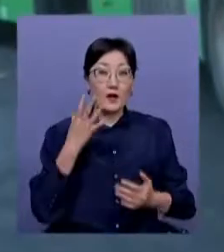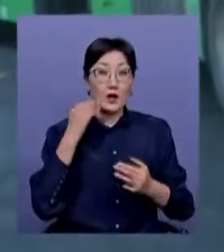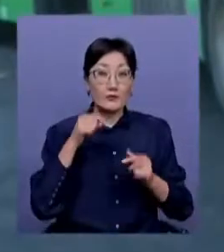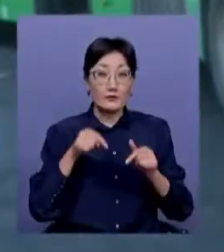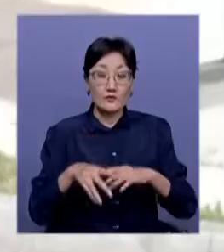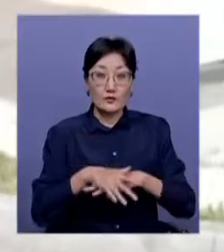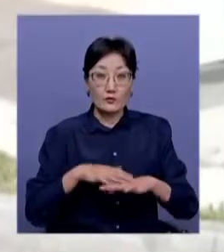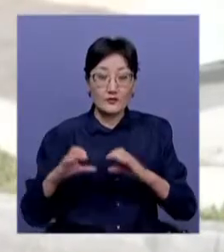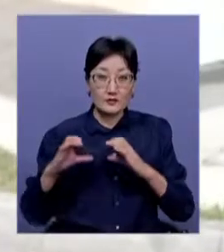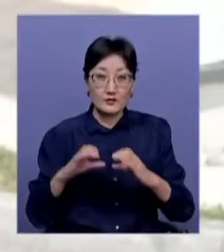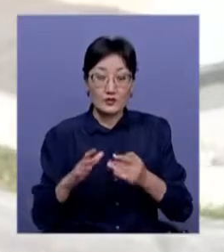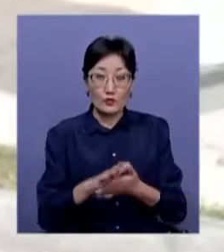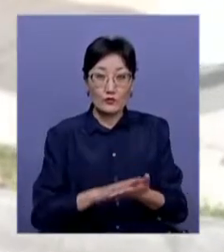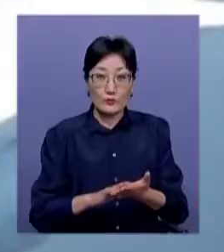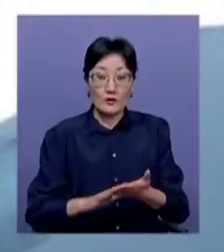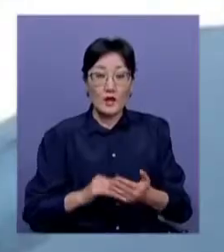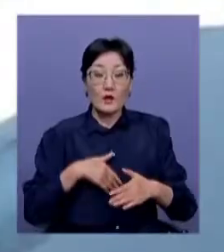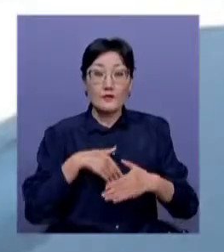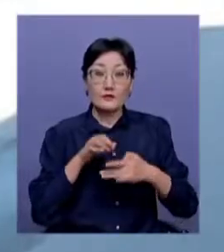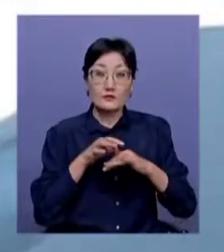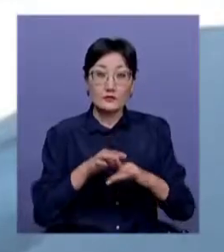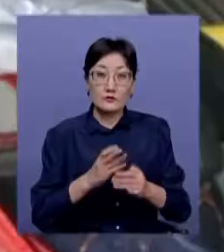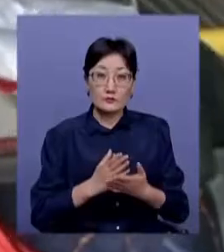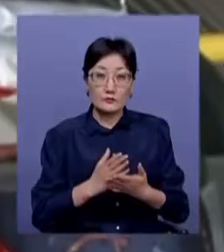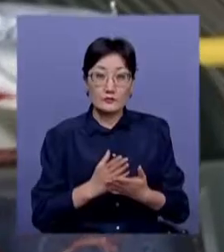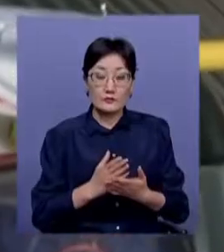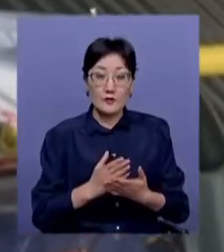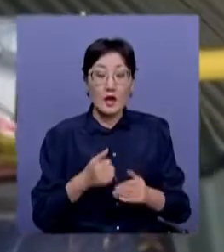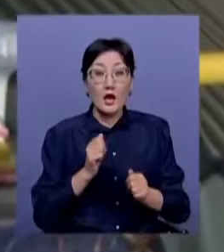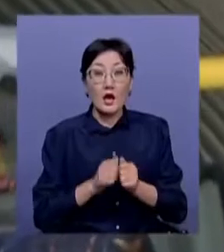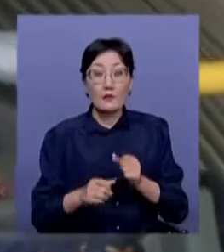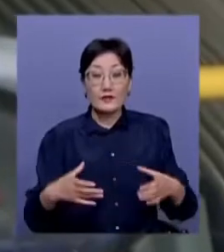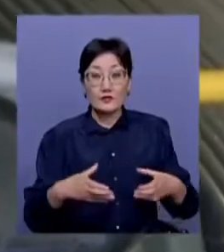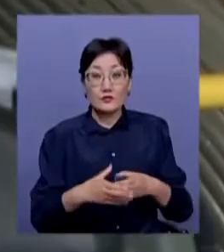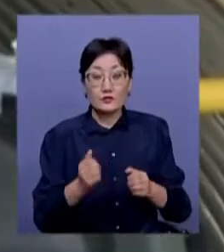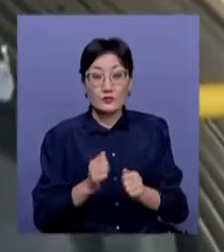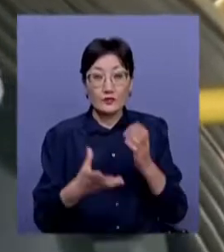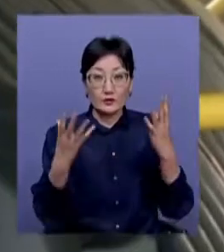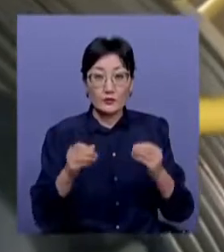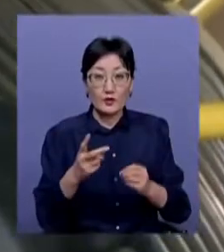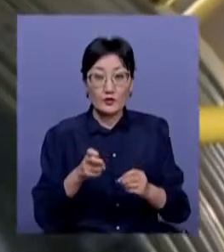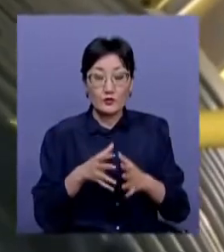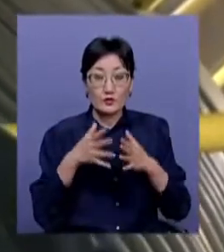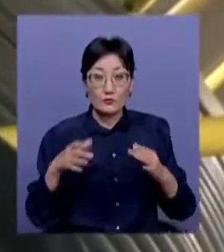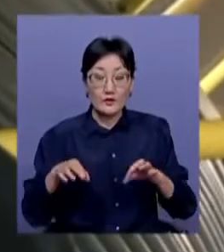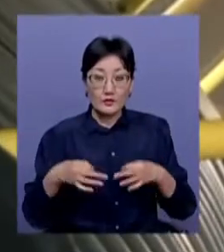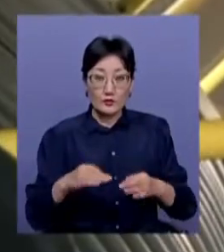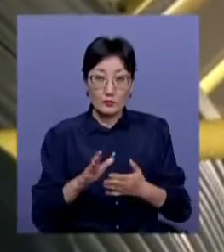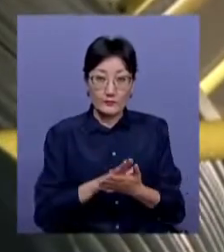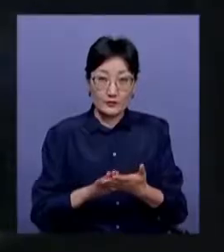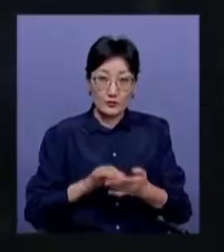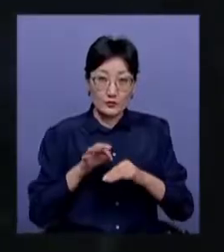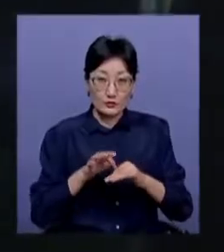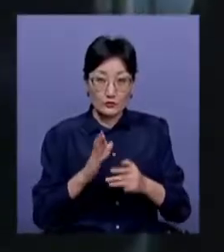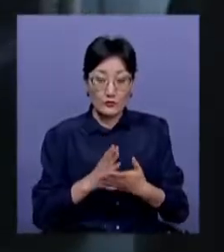Алматыда қоғамдық көліктерді дезинфекциялау қарқынды жүргізіліп жатыр. Әрбір бригада күніне 200-ден аса көлікті залалсыздандырады